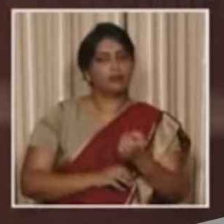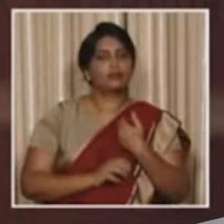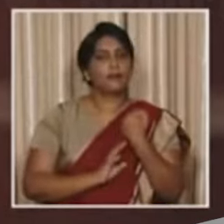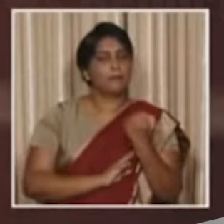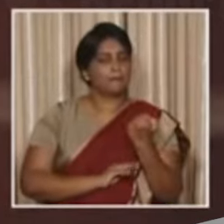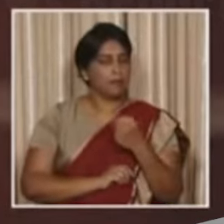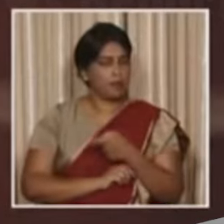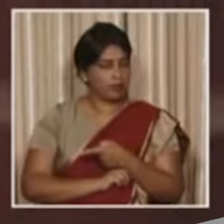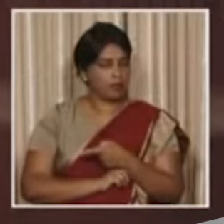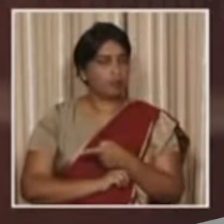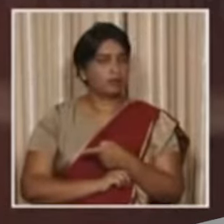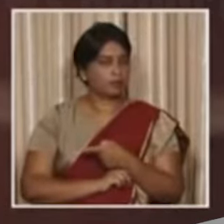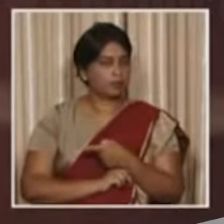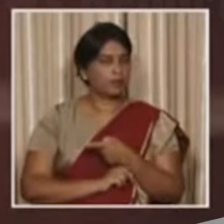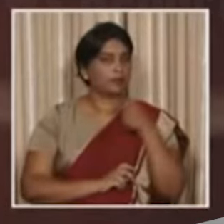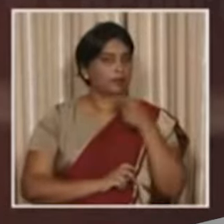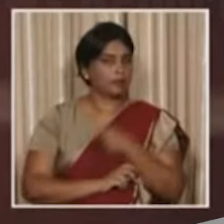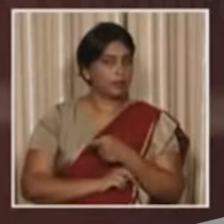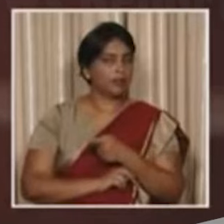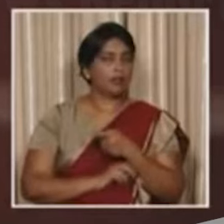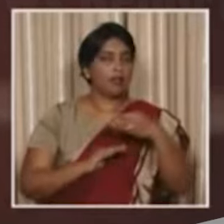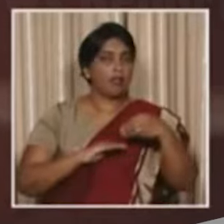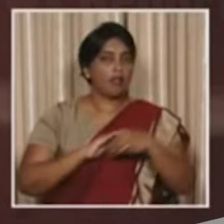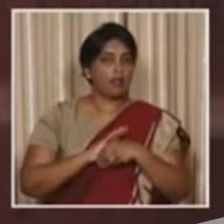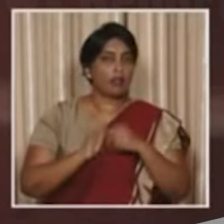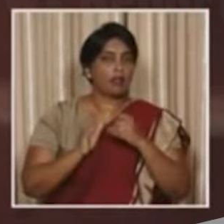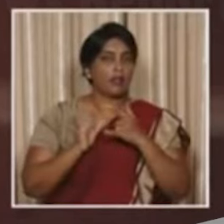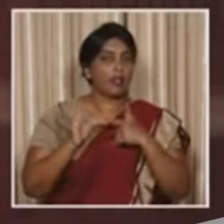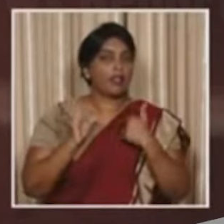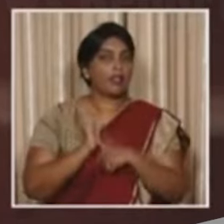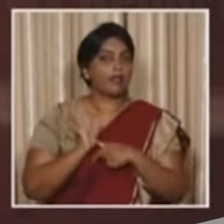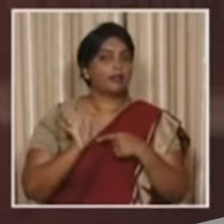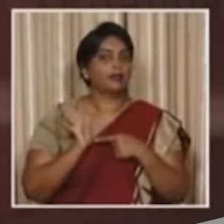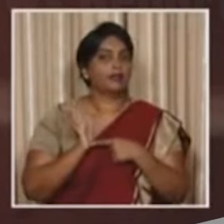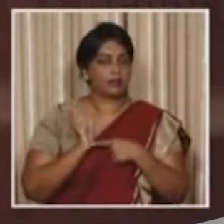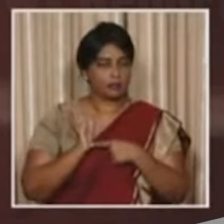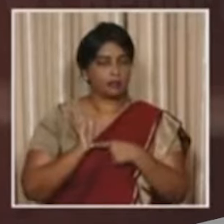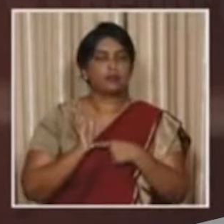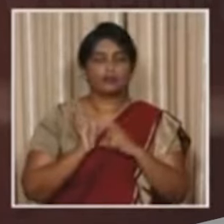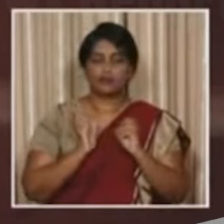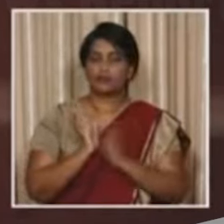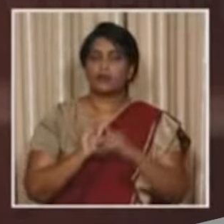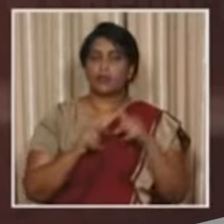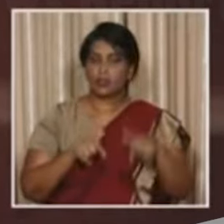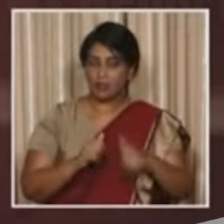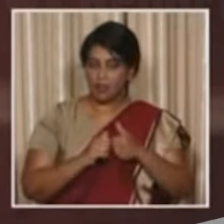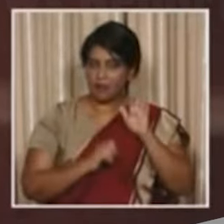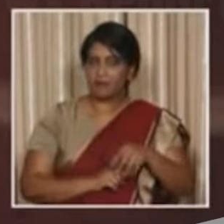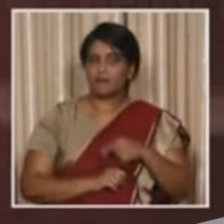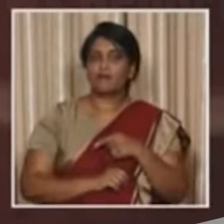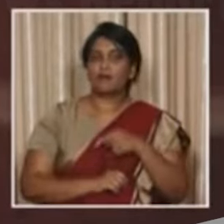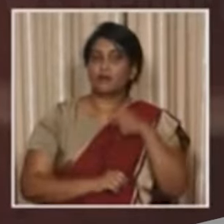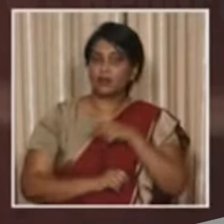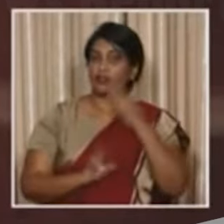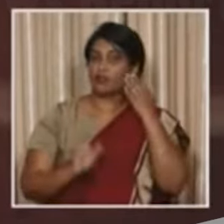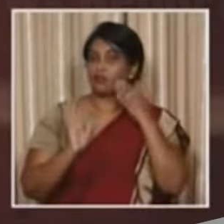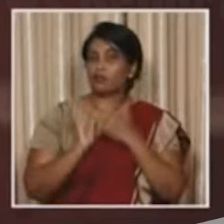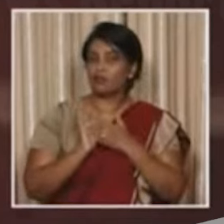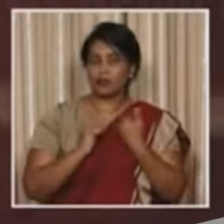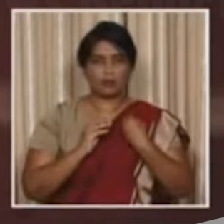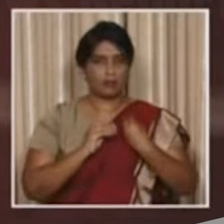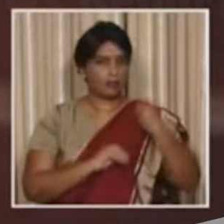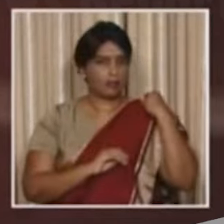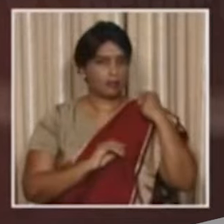බලතල මේ මේ අල්ලස් දූෂණ පනත යටතේ අල්ලස් කොමිසමට දැන් තියෙනවා. ඒ සම්බන්ධව මම